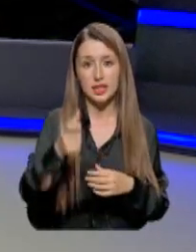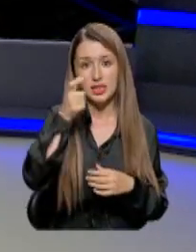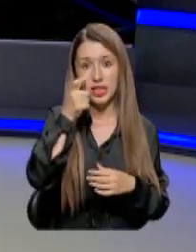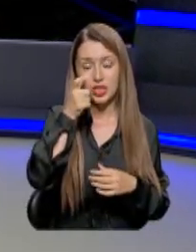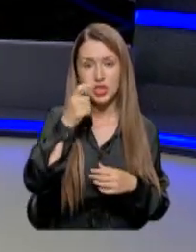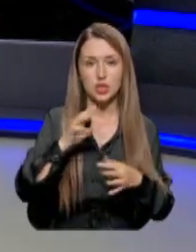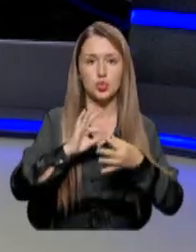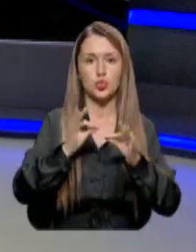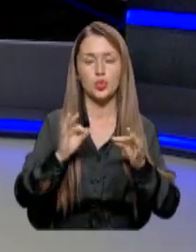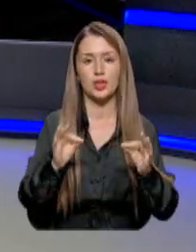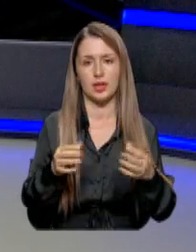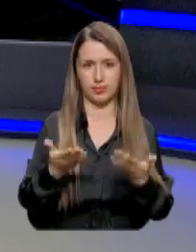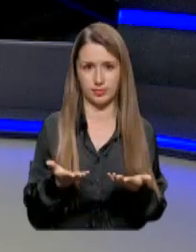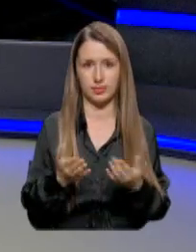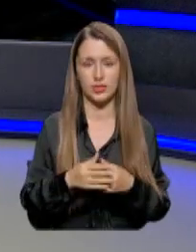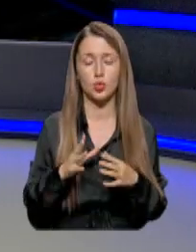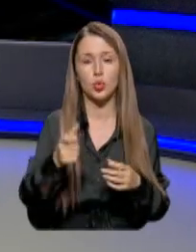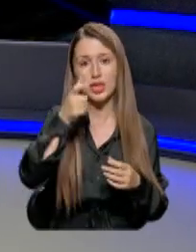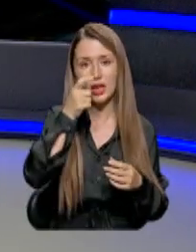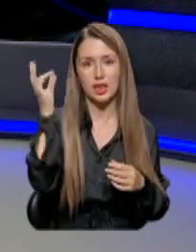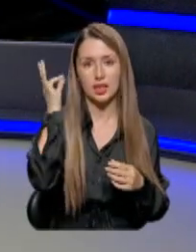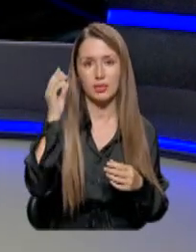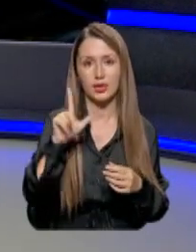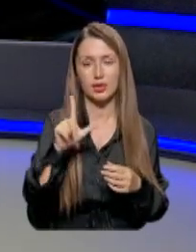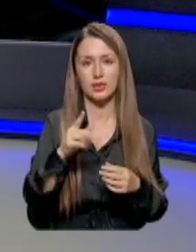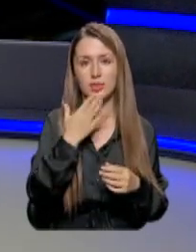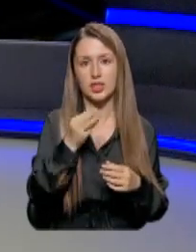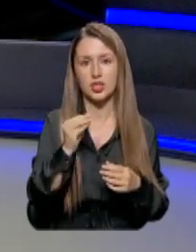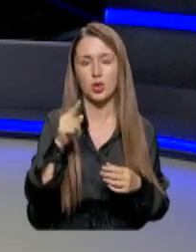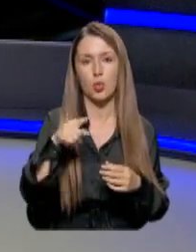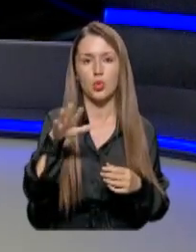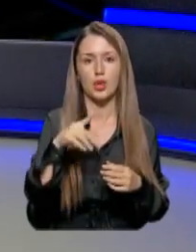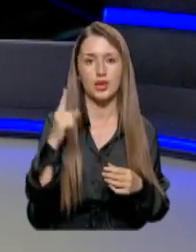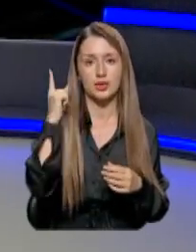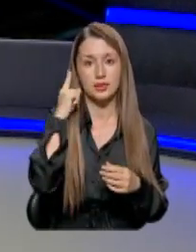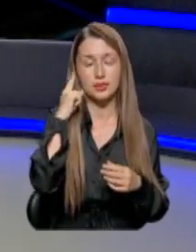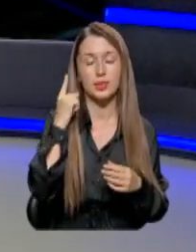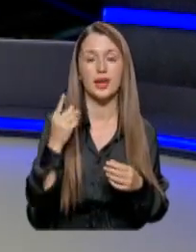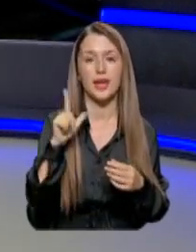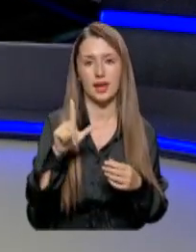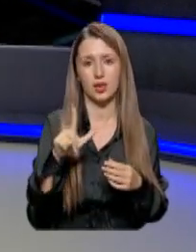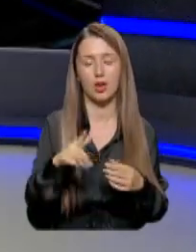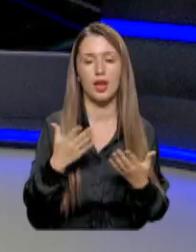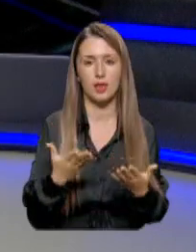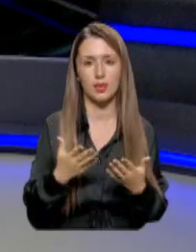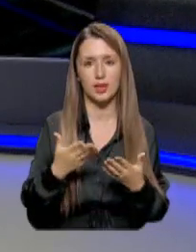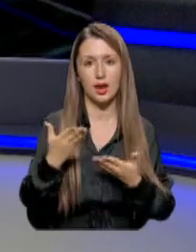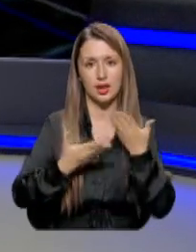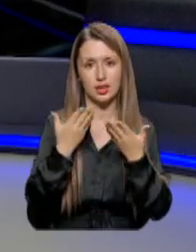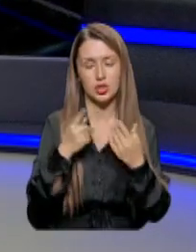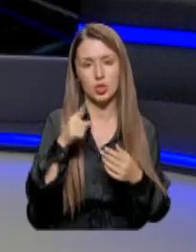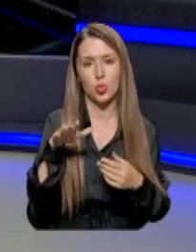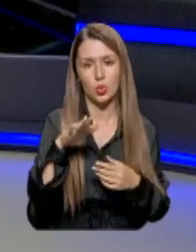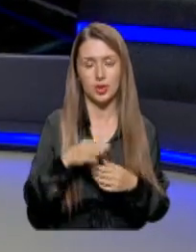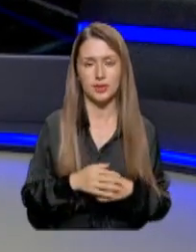cümleler kurdular. Çok dikkatli dinlemek gerekiyor gençleri. Onlara çok iyi kulak vermek gerekiyor. Elbette anlatacağız